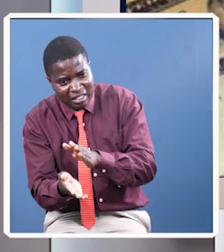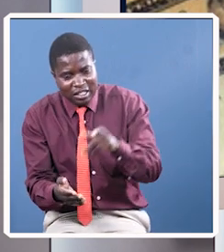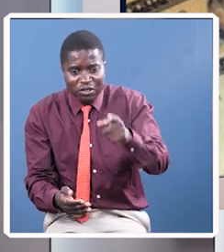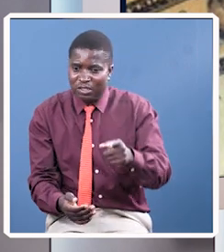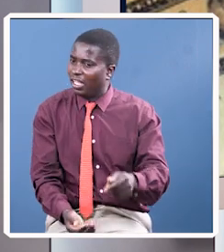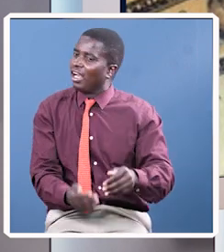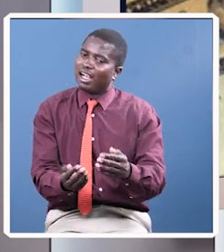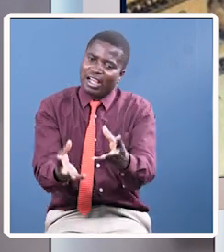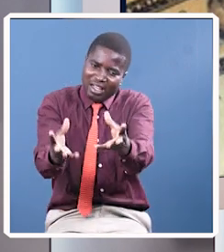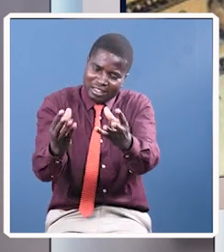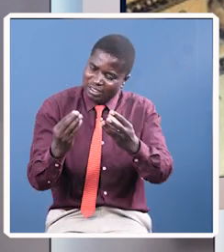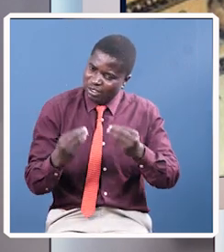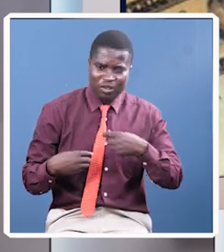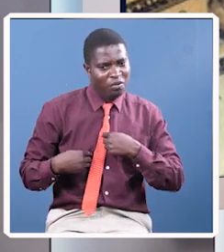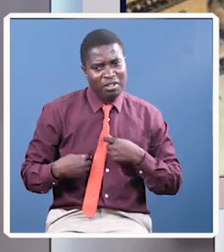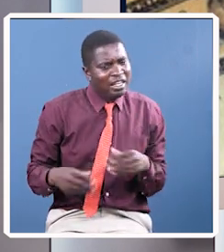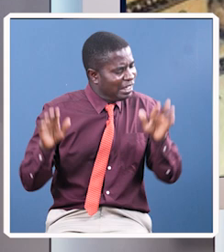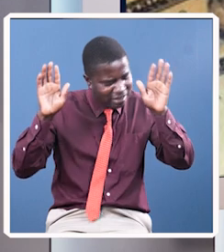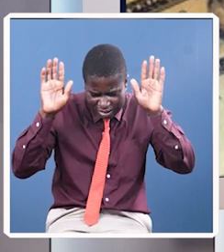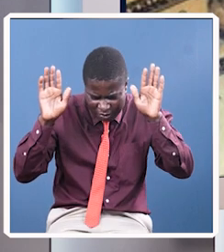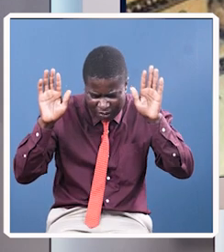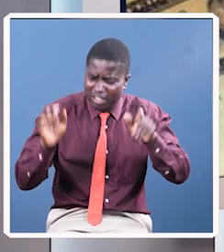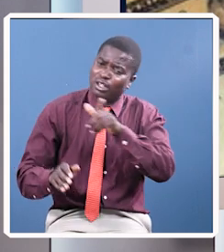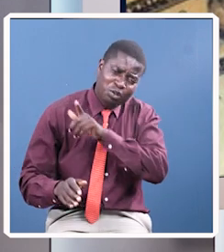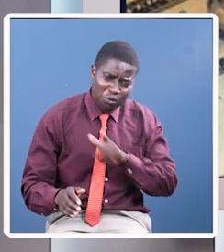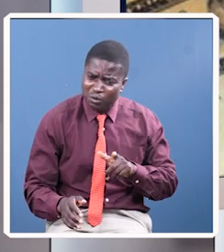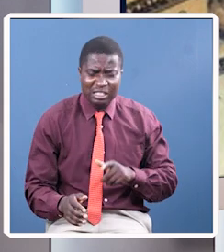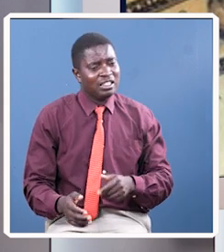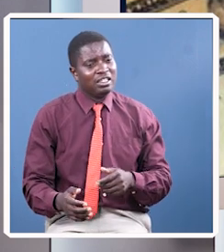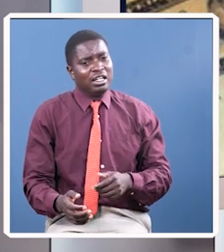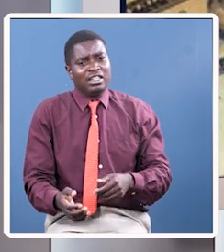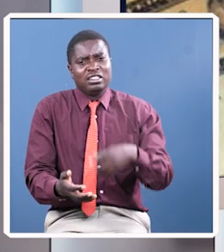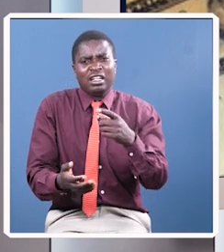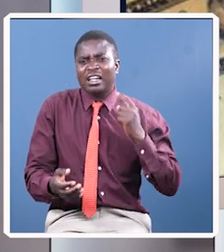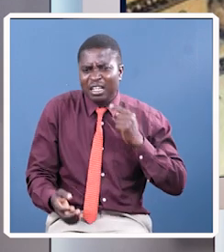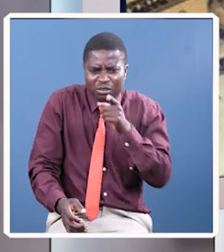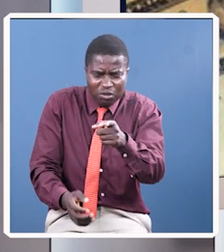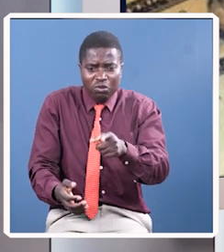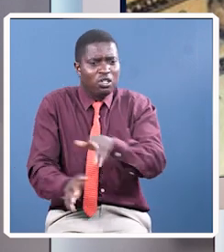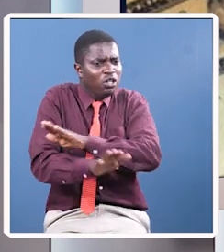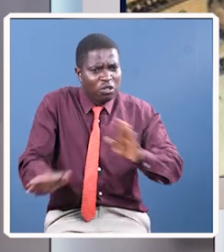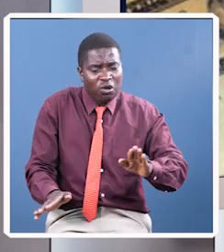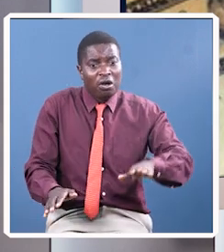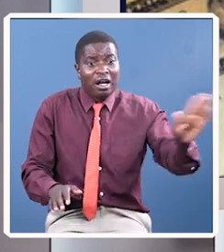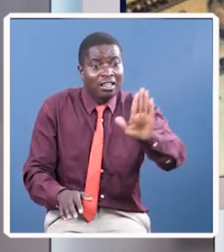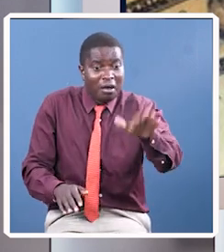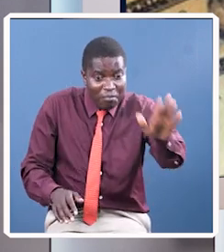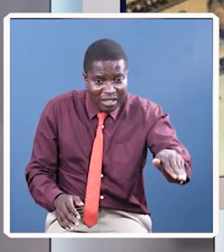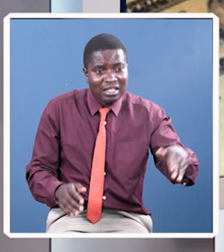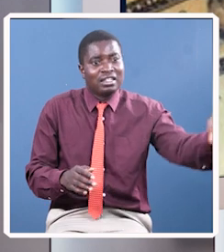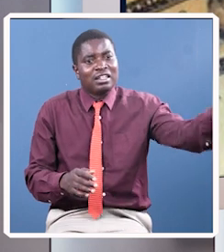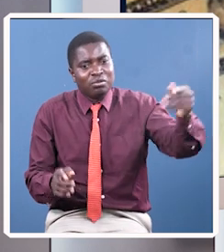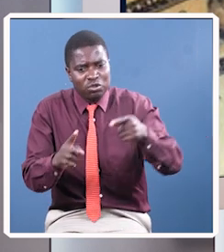I receive. Muprofita wenema anokunyepera kuti hapana chakaipa chichakuwira. Anokunyepera